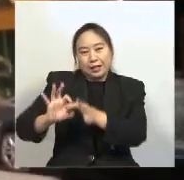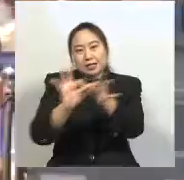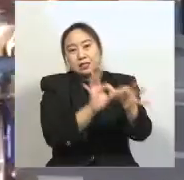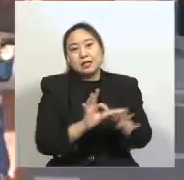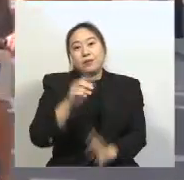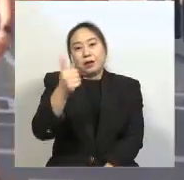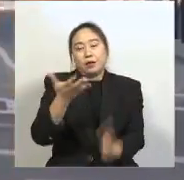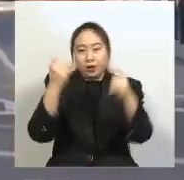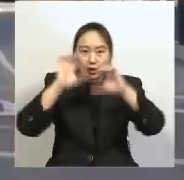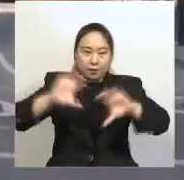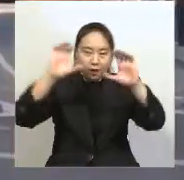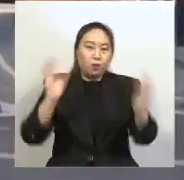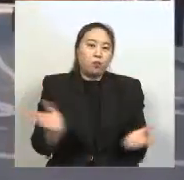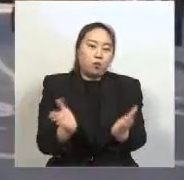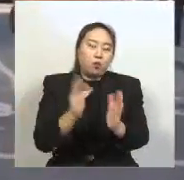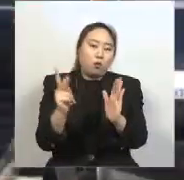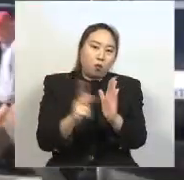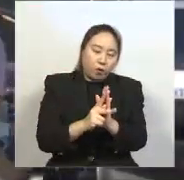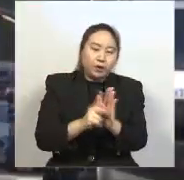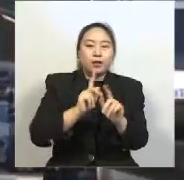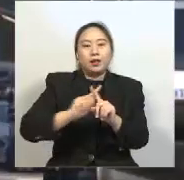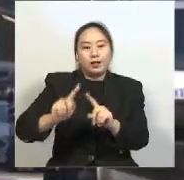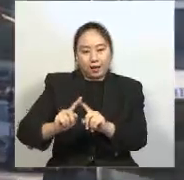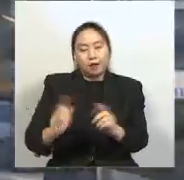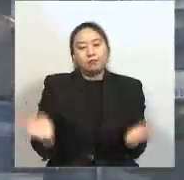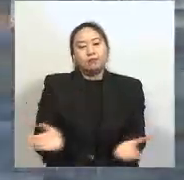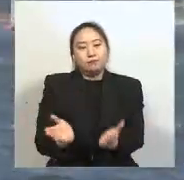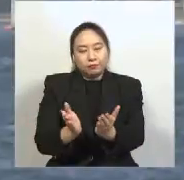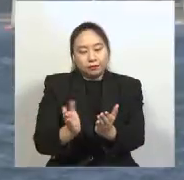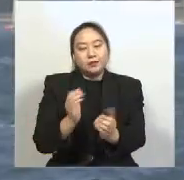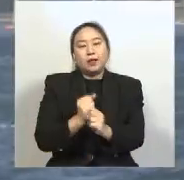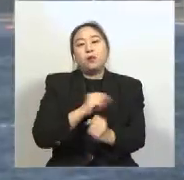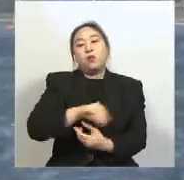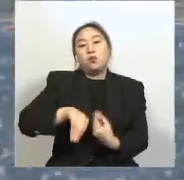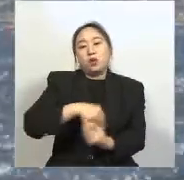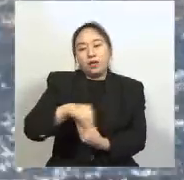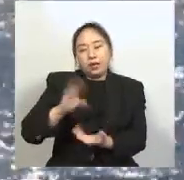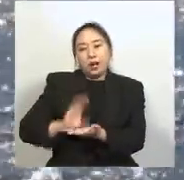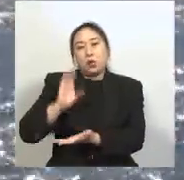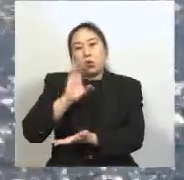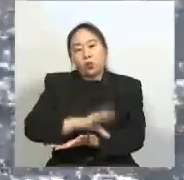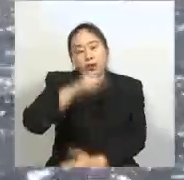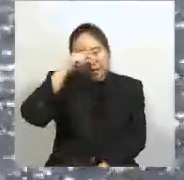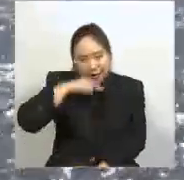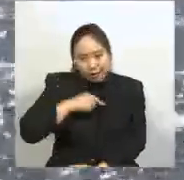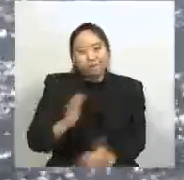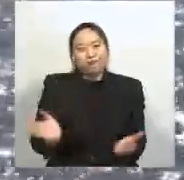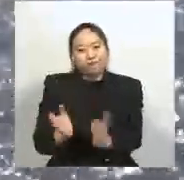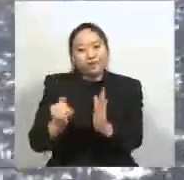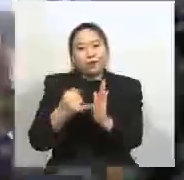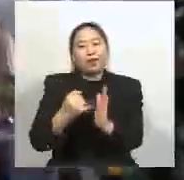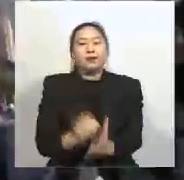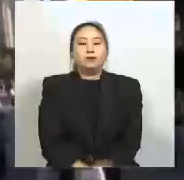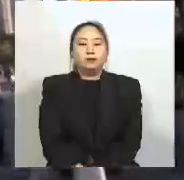บาลมุ่งมั่นเสริมสร้างบรรยากาศและกฎระเบียบต่างๆเพื่อเอื้ออำนวยต่อการประกอบธุรกิจและการลงทุนในไทยเพิ่มขึ้นค่ะ